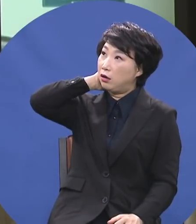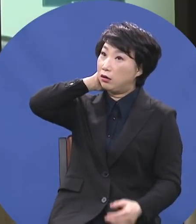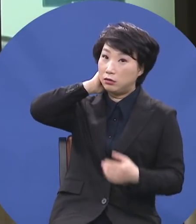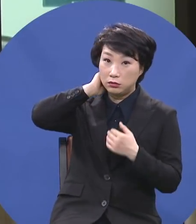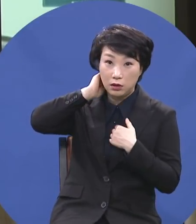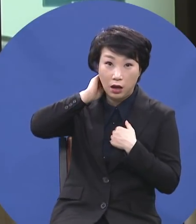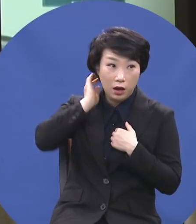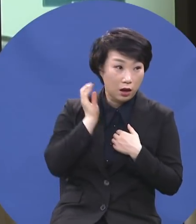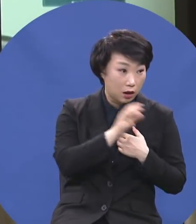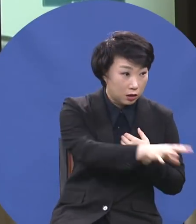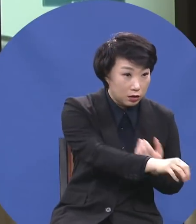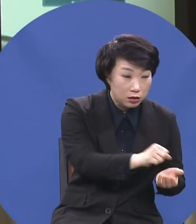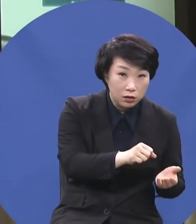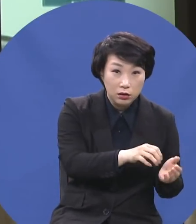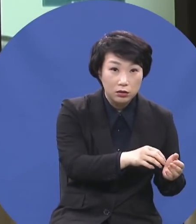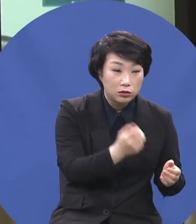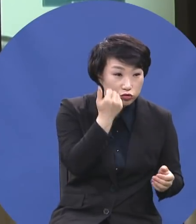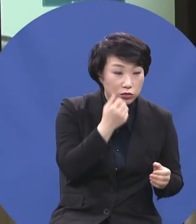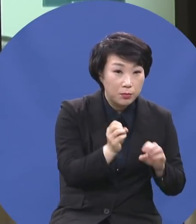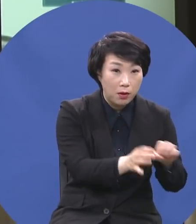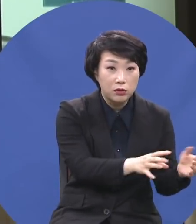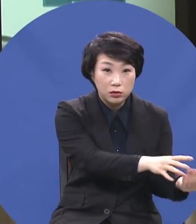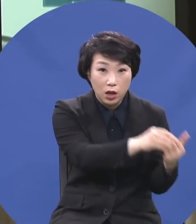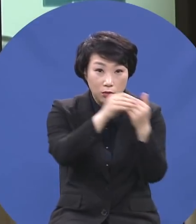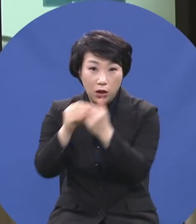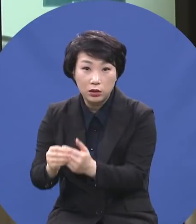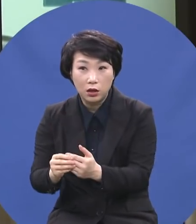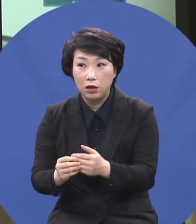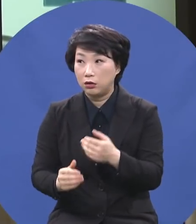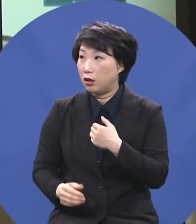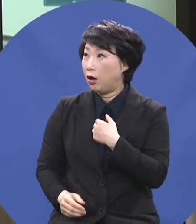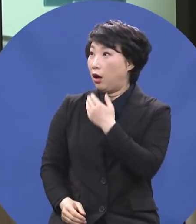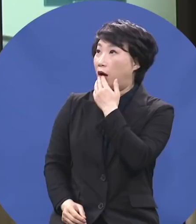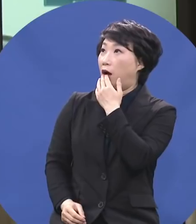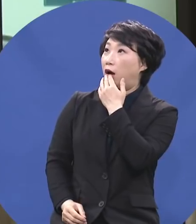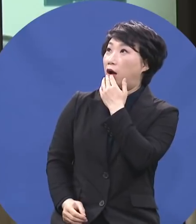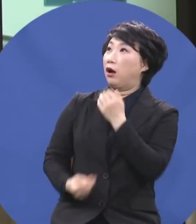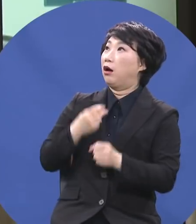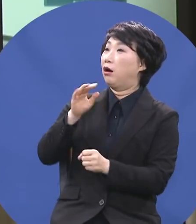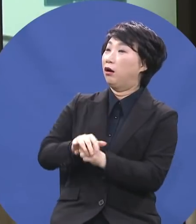주워 왔다. 이 보통 문제가 아니야.